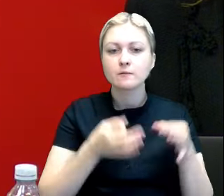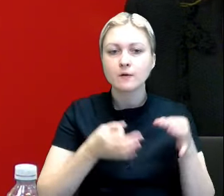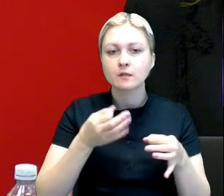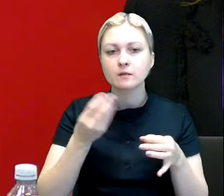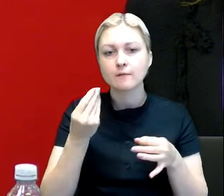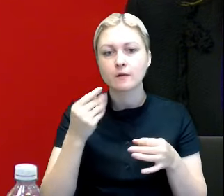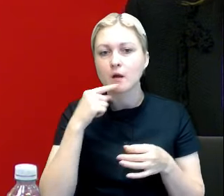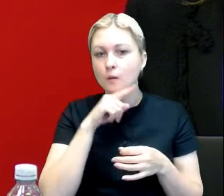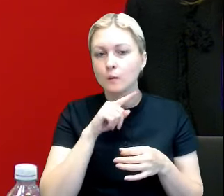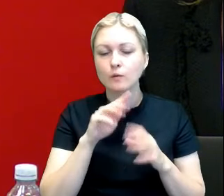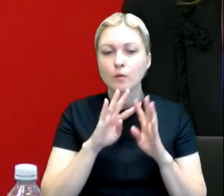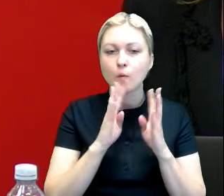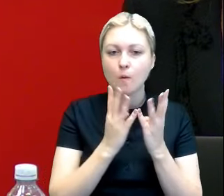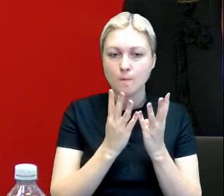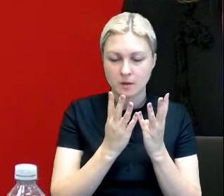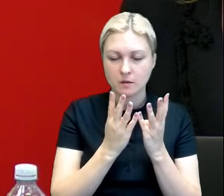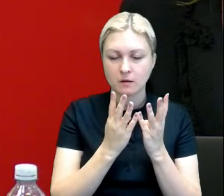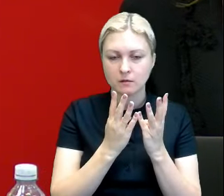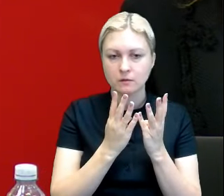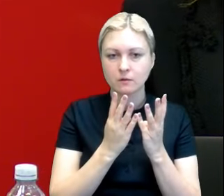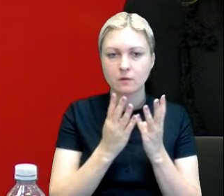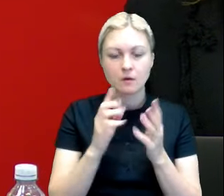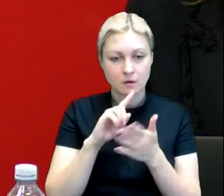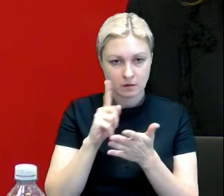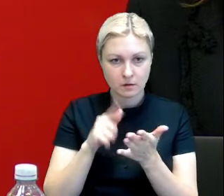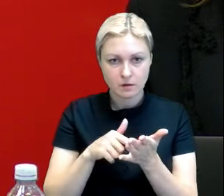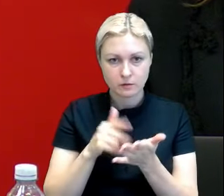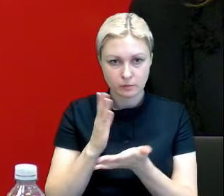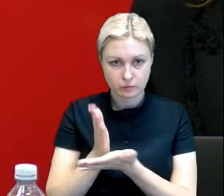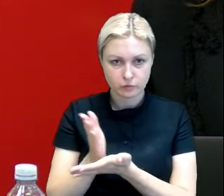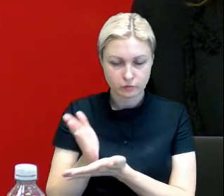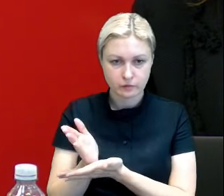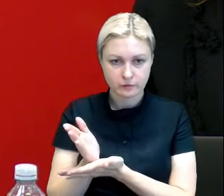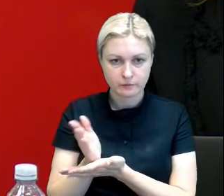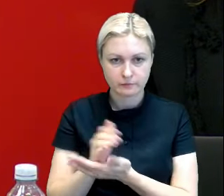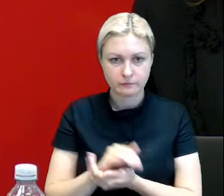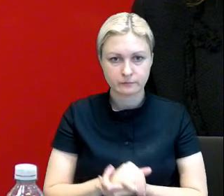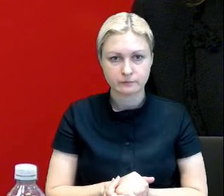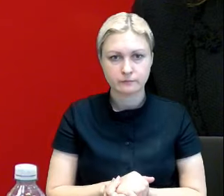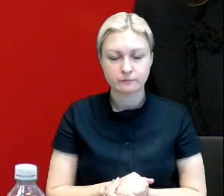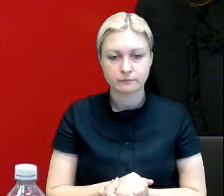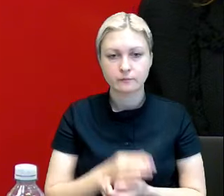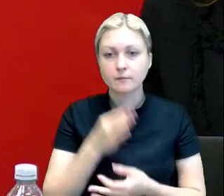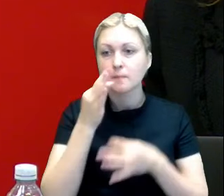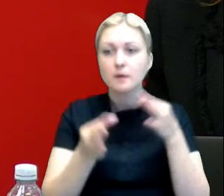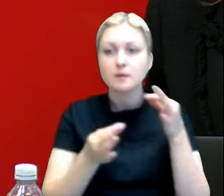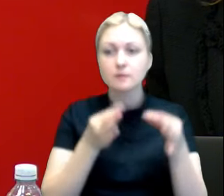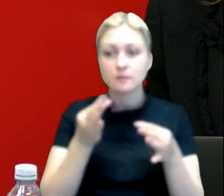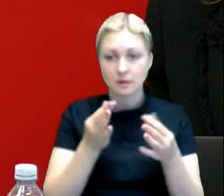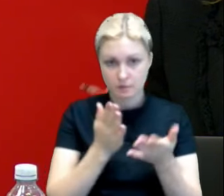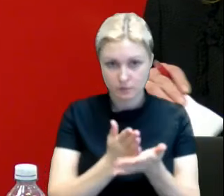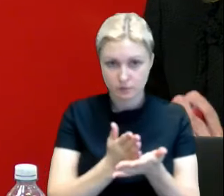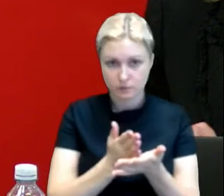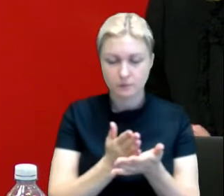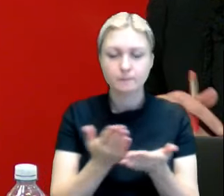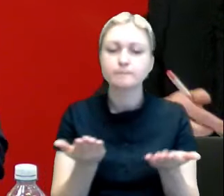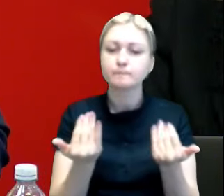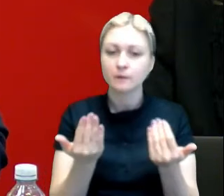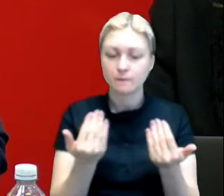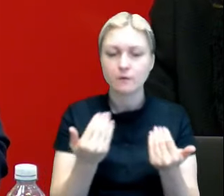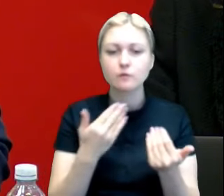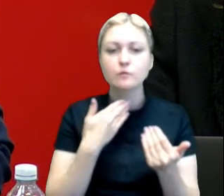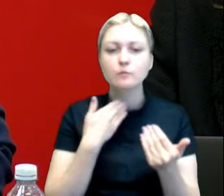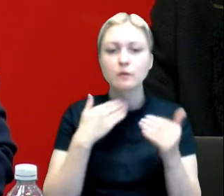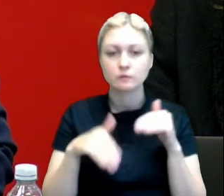ekonomikos komitete ar būtų klausimų pasisakymų tada kviečiu balsuoti